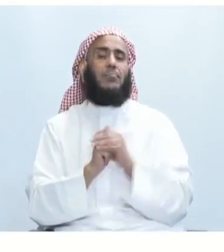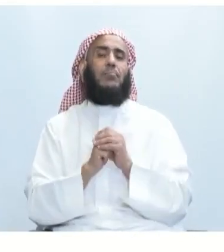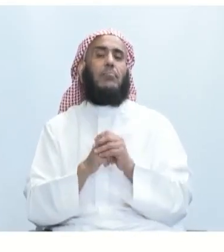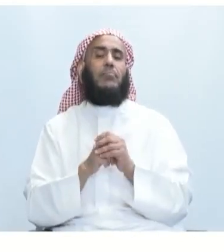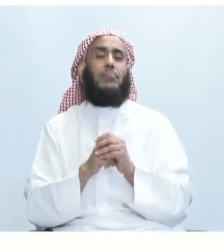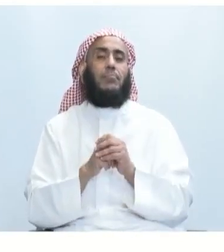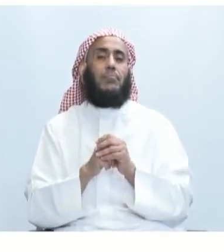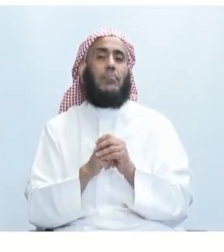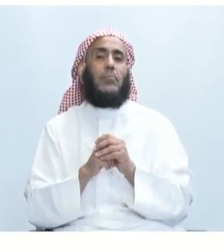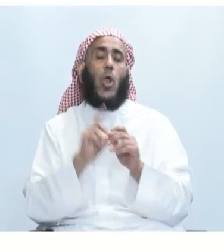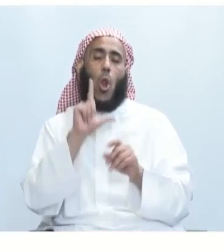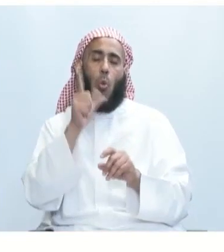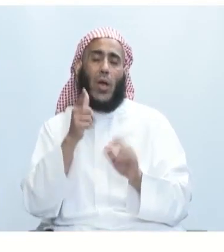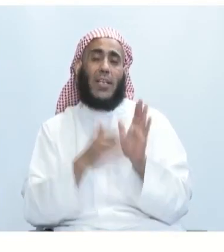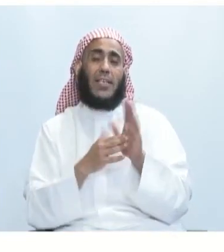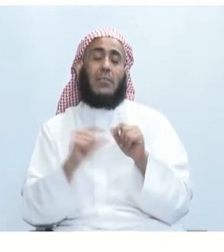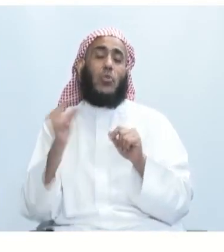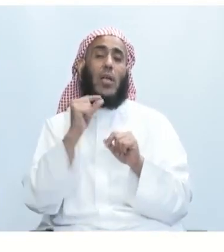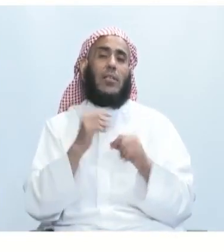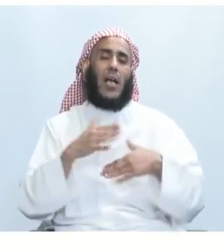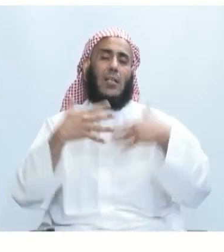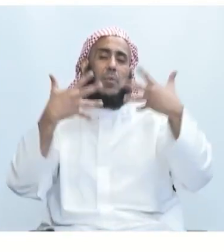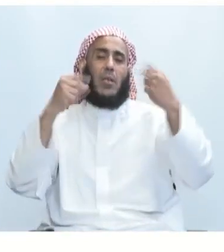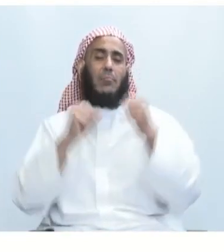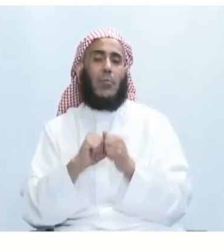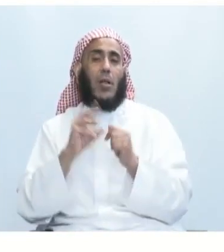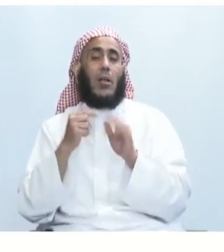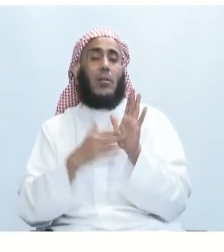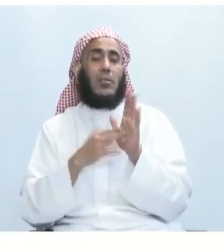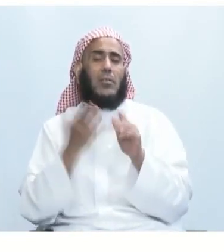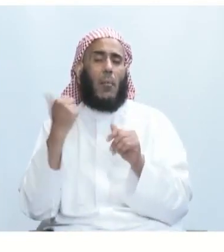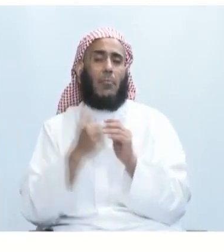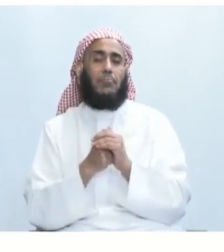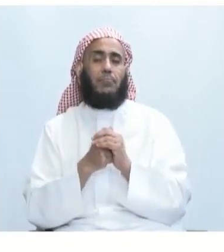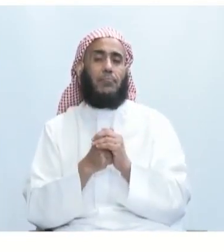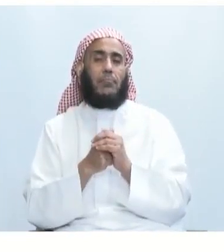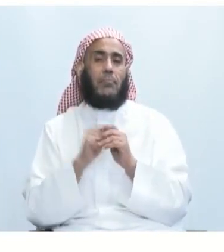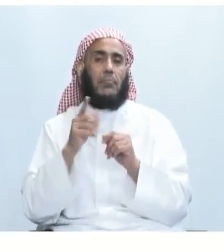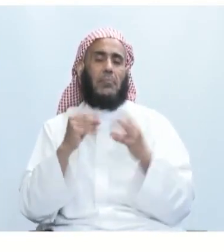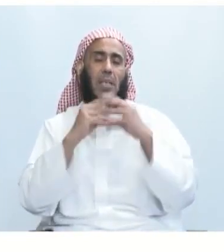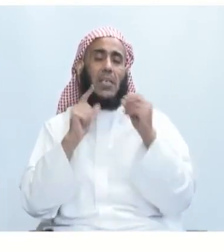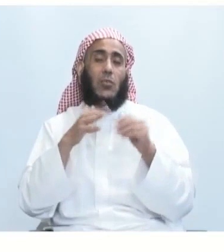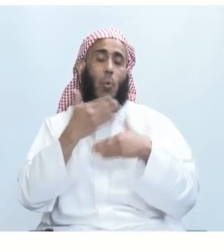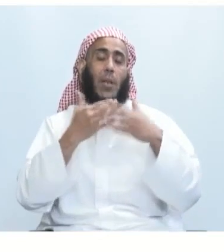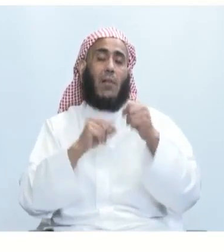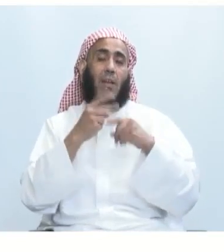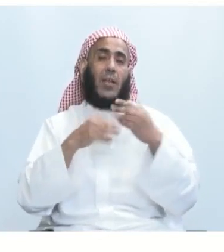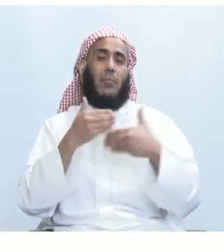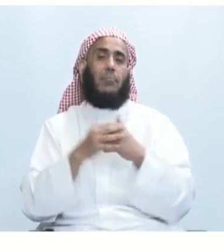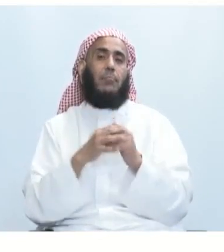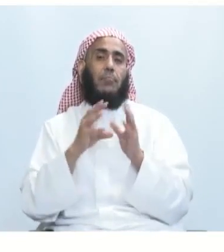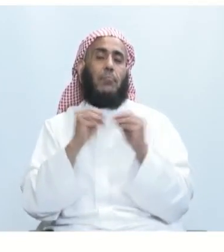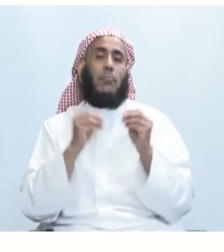النص لغه النص مصطلحات ادبيه مثلا عرف بها النص او عرف بها النص سابقا تقول مثلا تحليل النص والبناء الفني وم بد تحليل